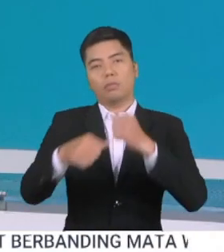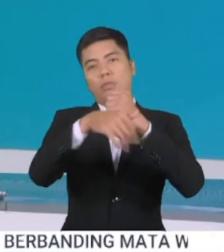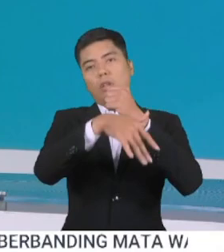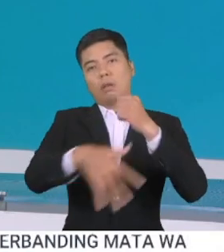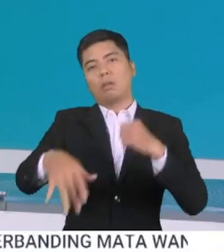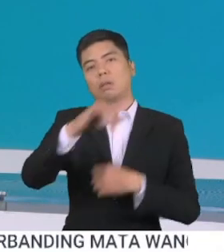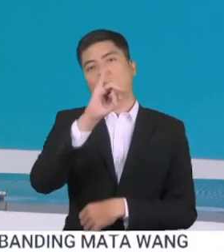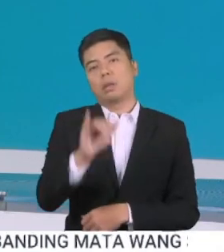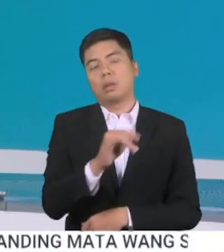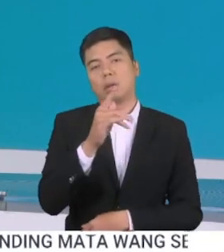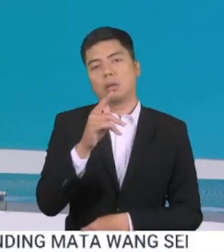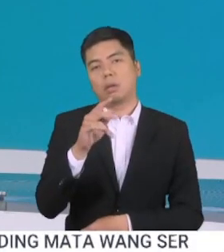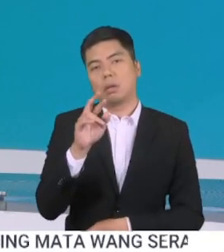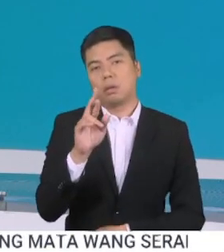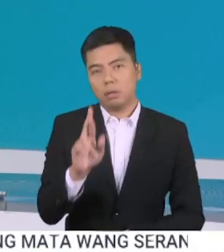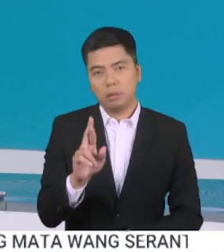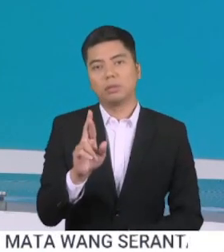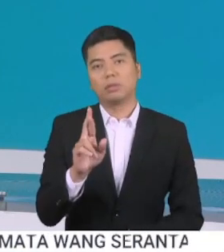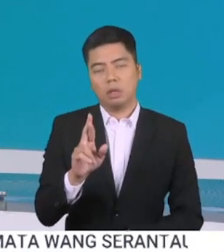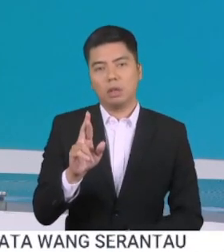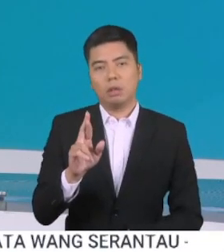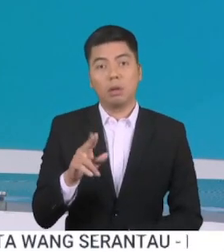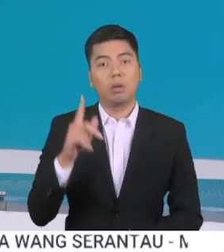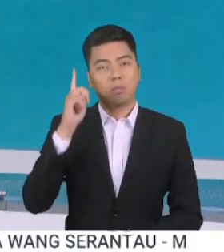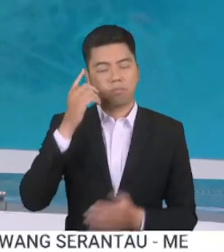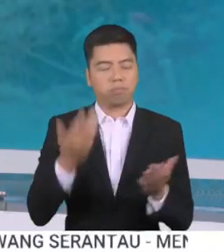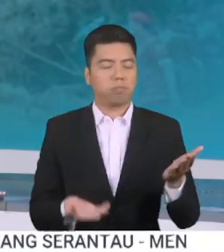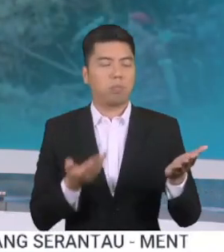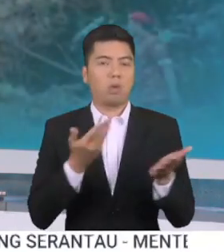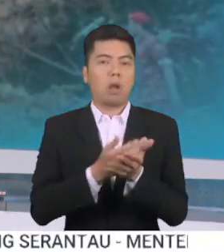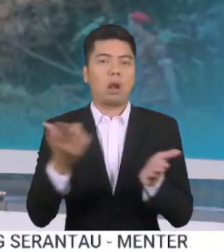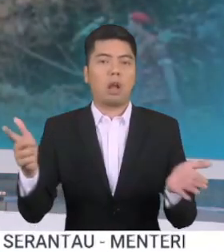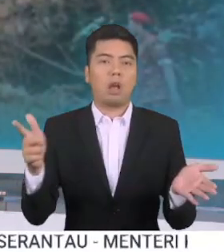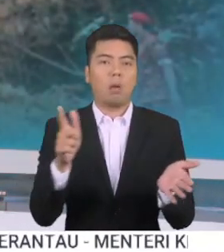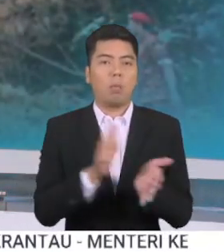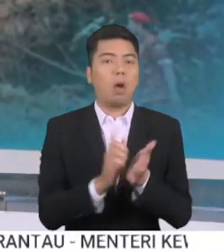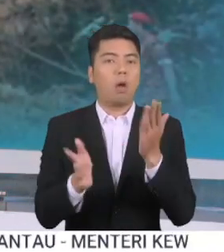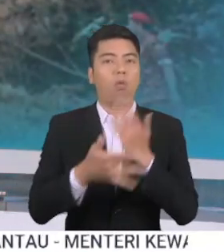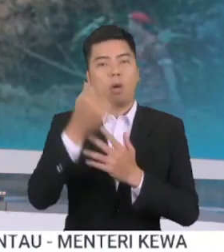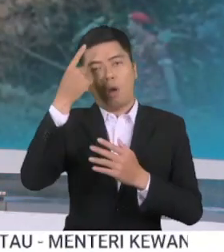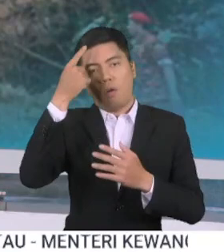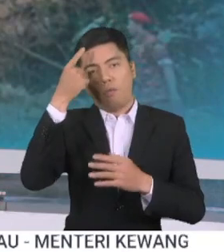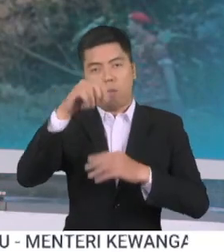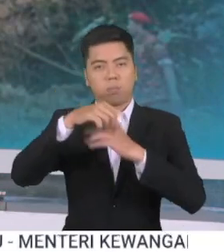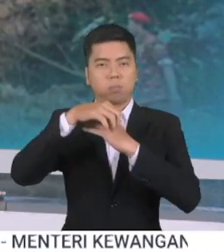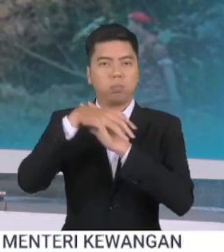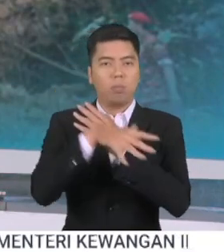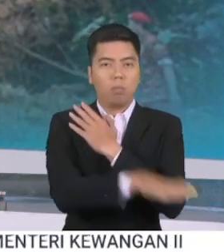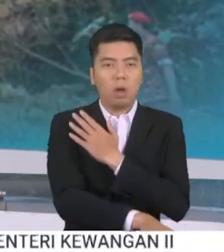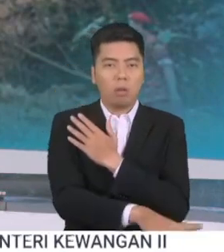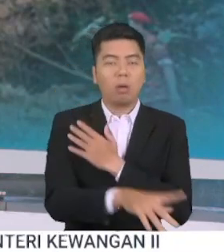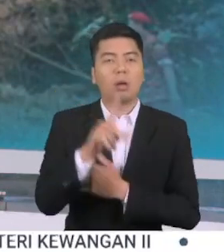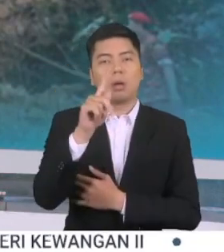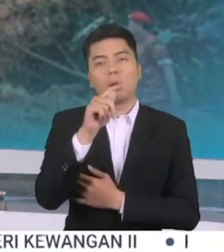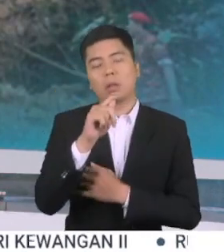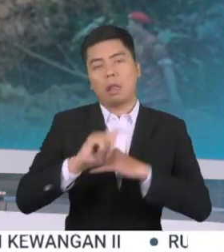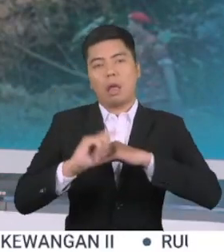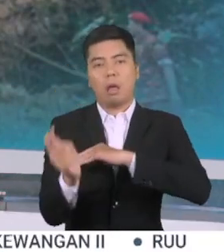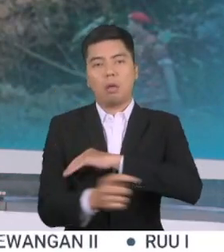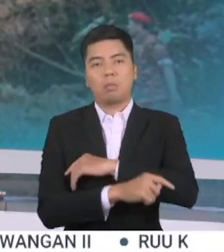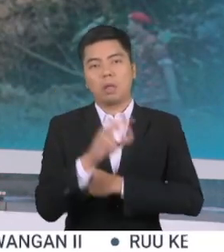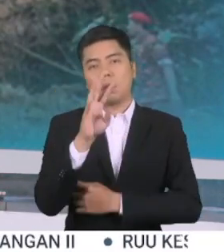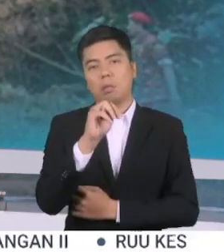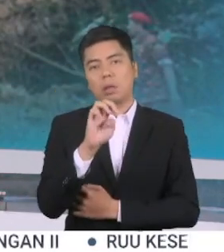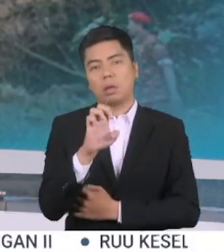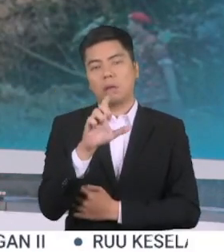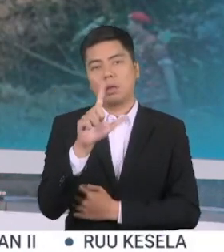Cawangan Kejuruteraan Cerun, Jabatan Kejeraya JKR dijangka mengemukakan laporan awal berhubung insiden tanah runtuh di lereng Bukit Jalan